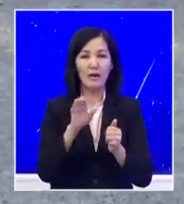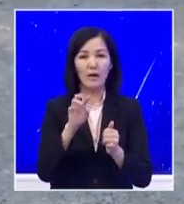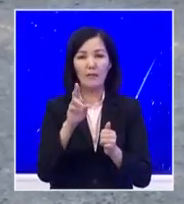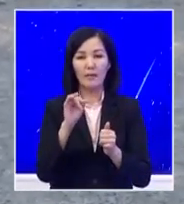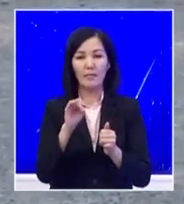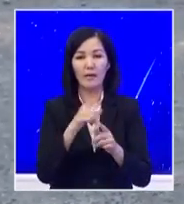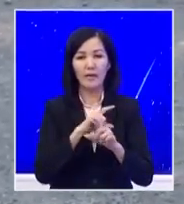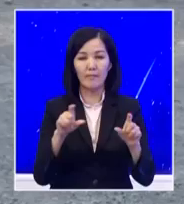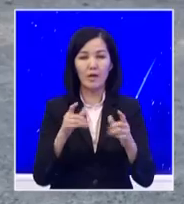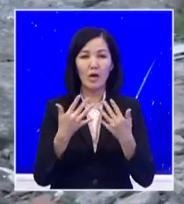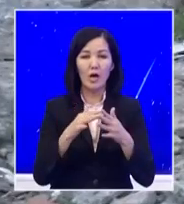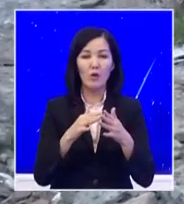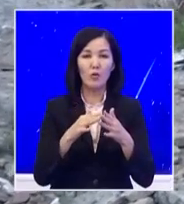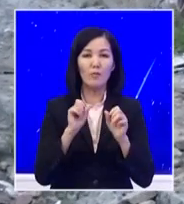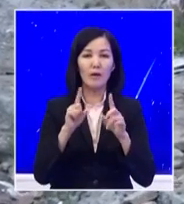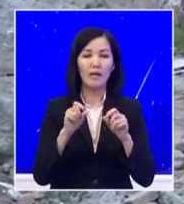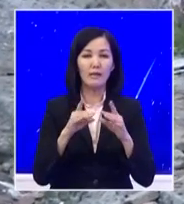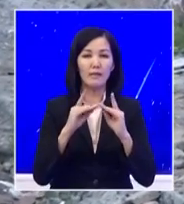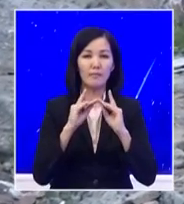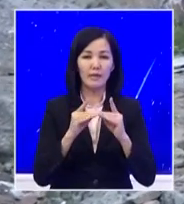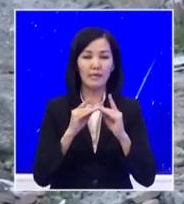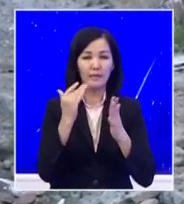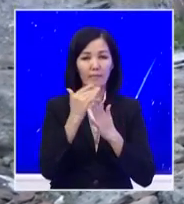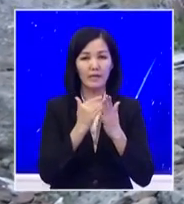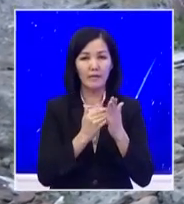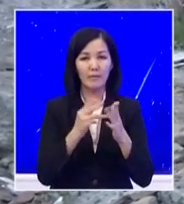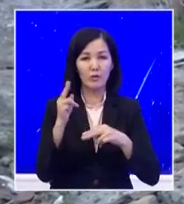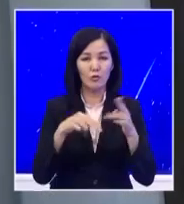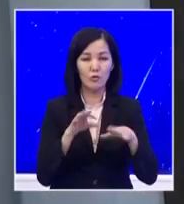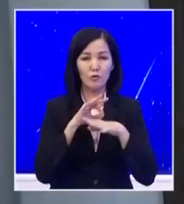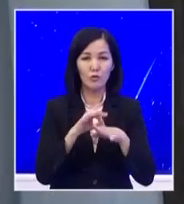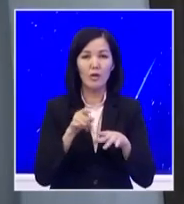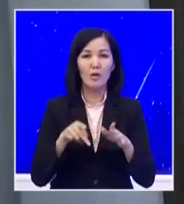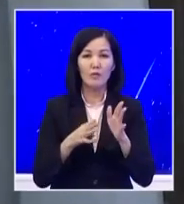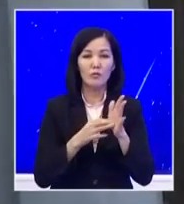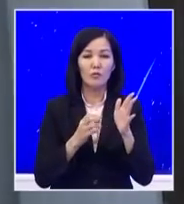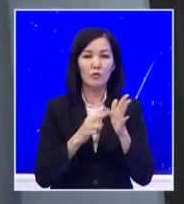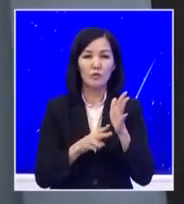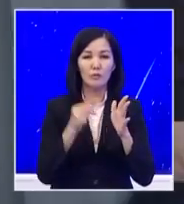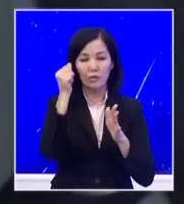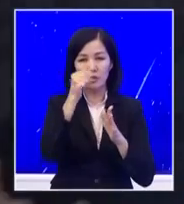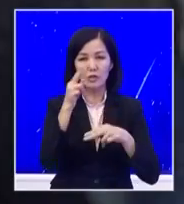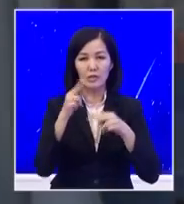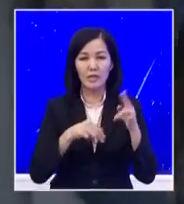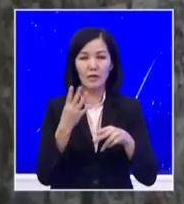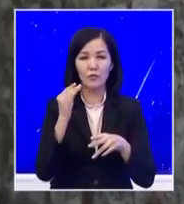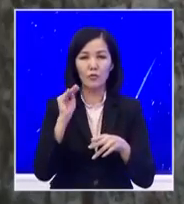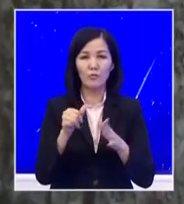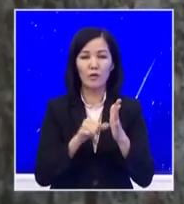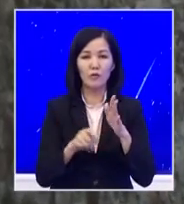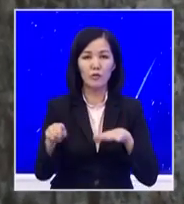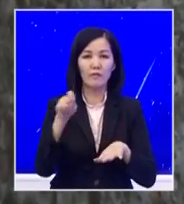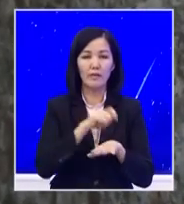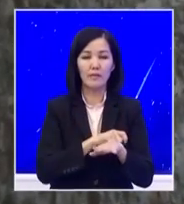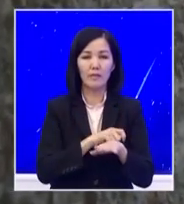емханасында ауылым алтын бесігім акциясы аясында құрылыс жүріп жатыр. 1970 жылы салынған мекеменің 4600 шаршы